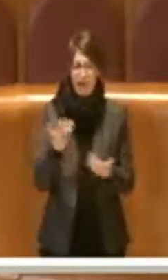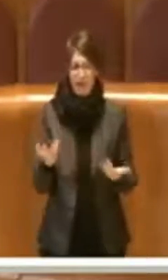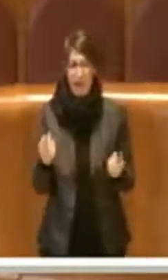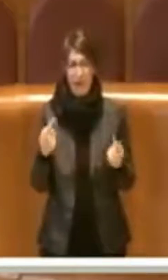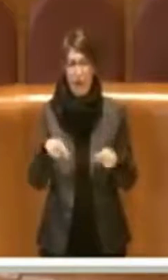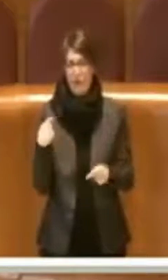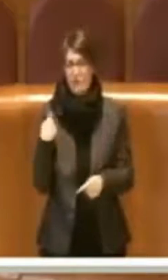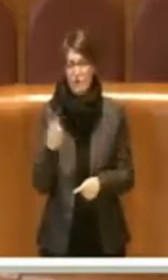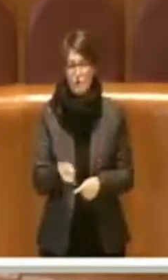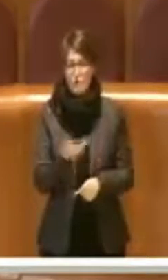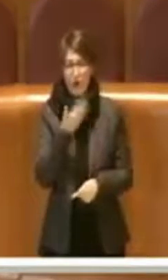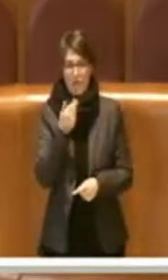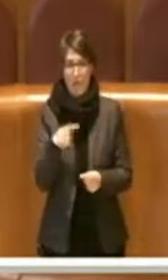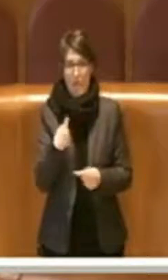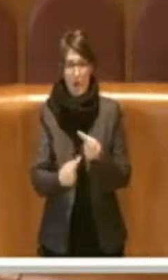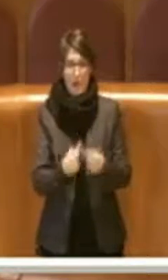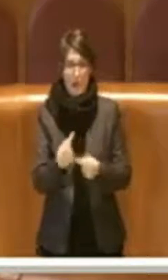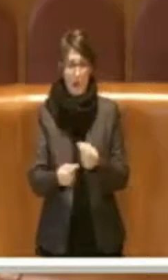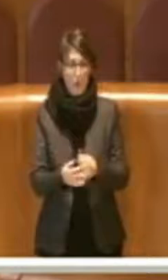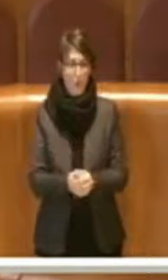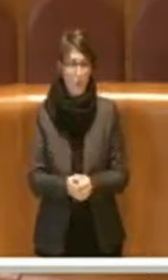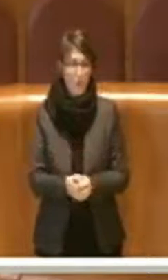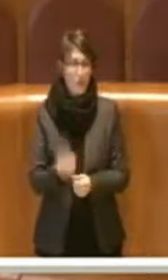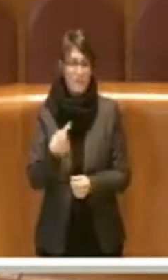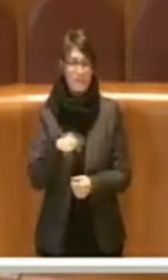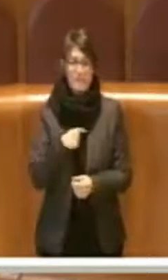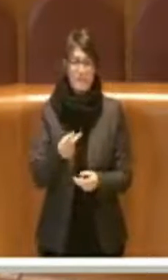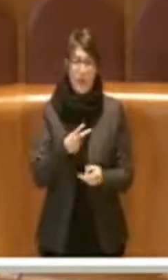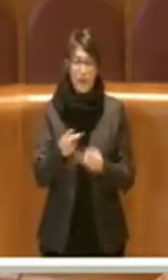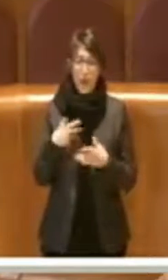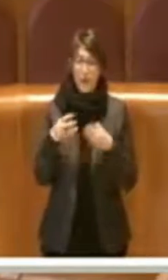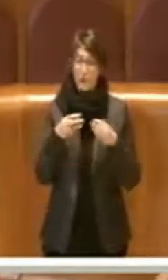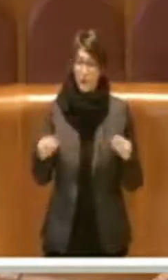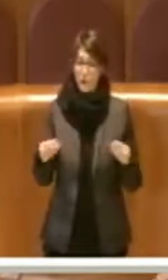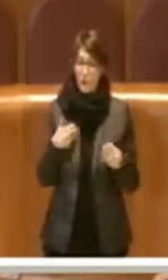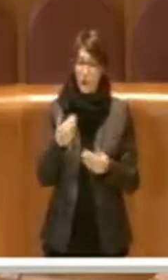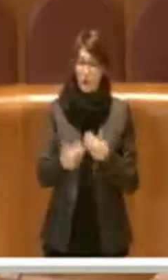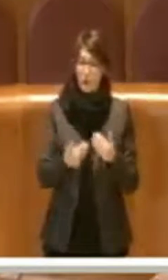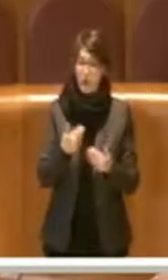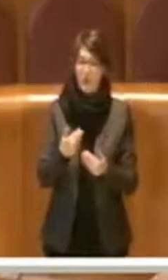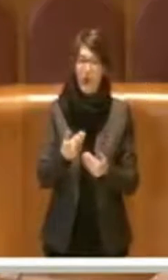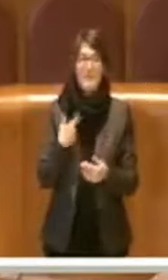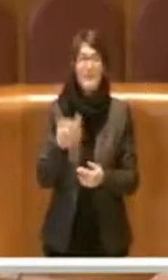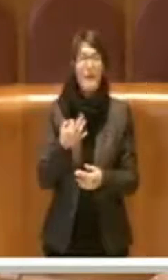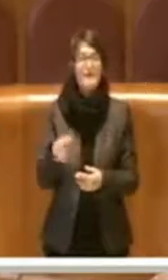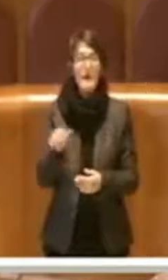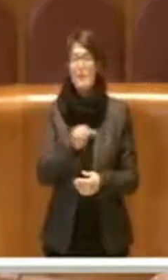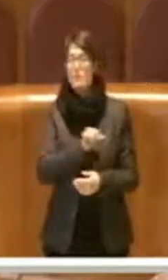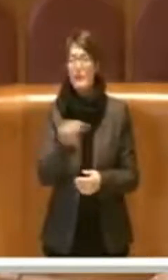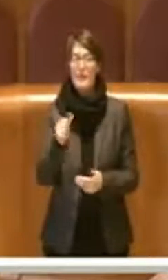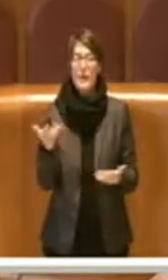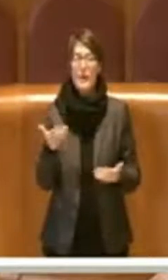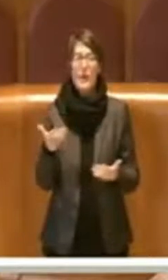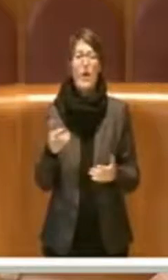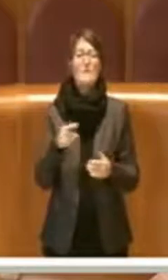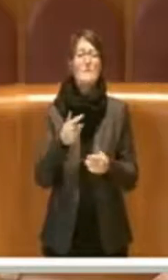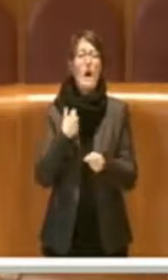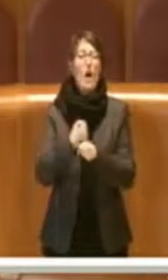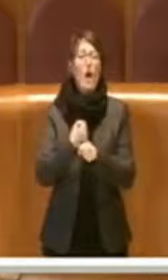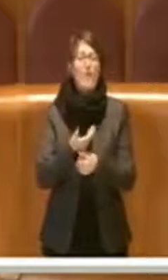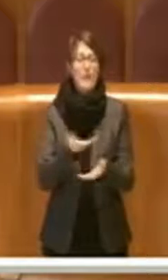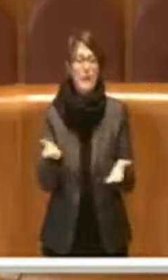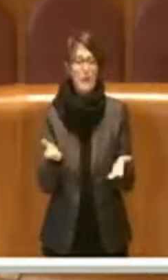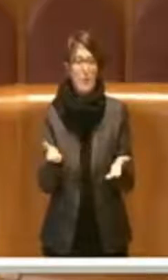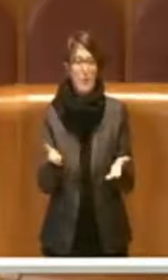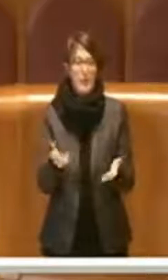portare avanti questo strumento dando sempre e comunque la priorità alle opere pubbliche, non solo